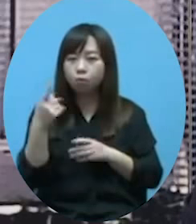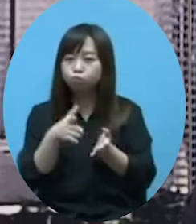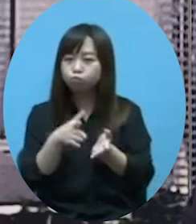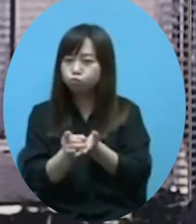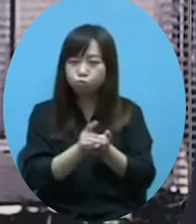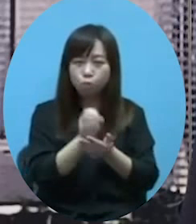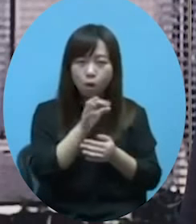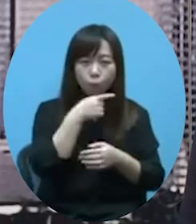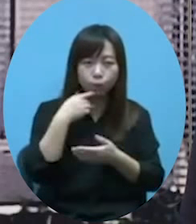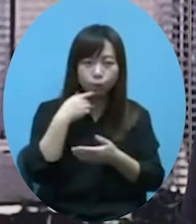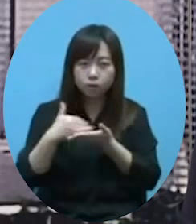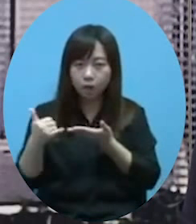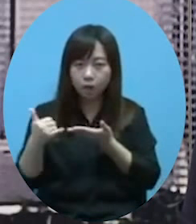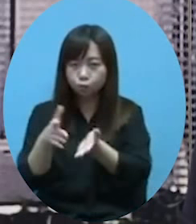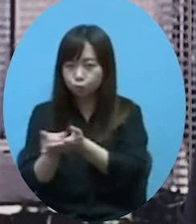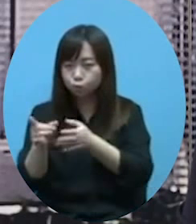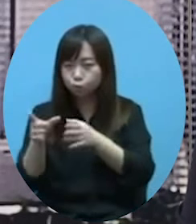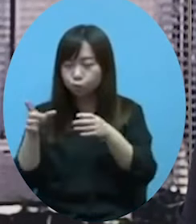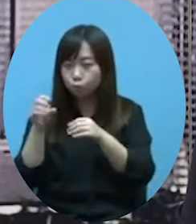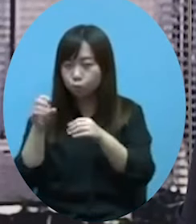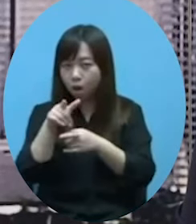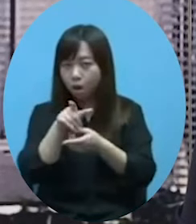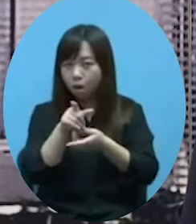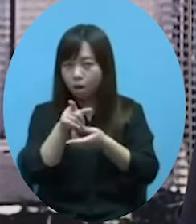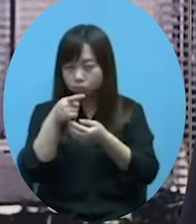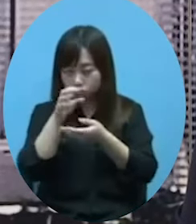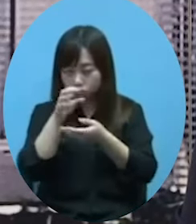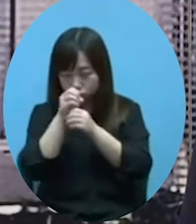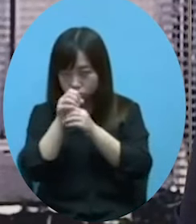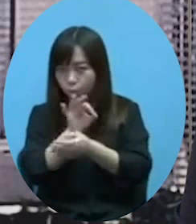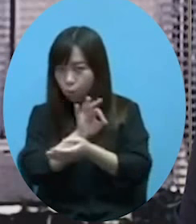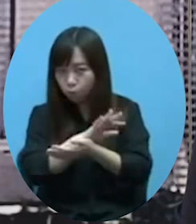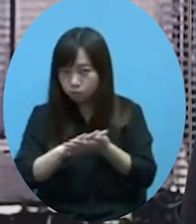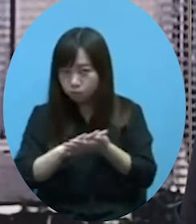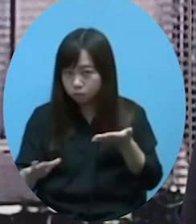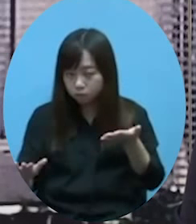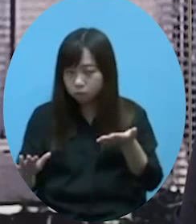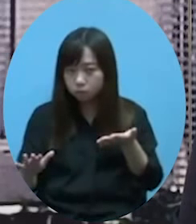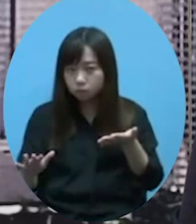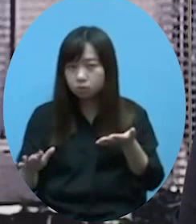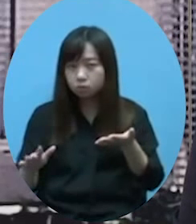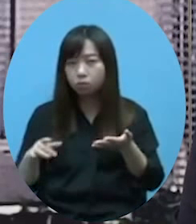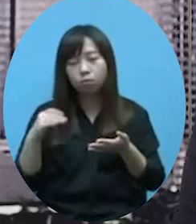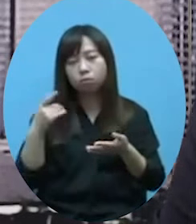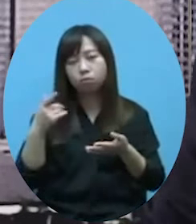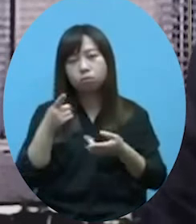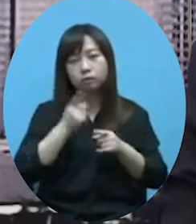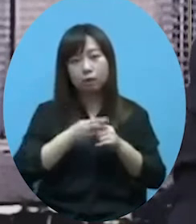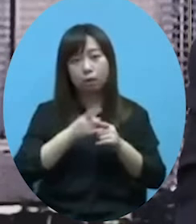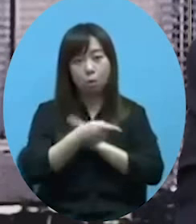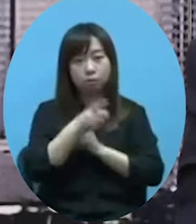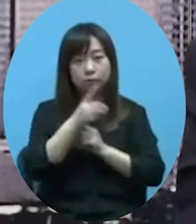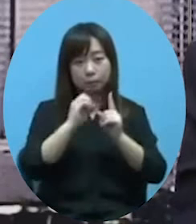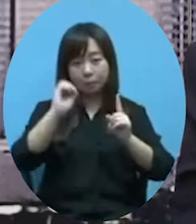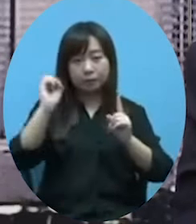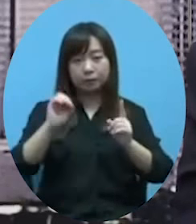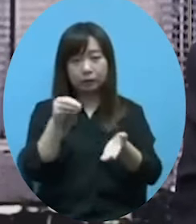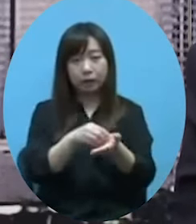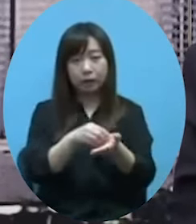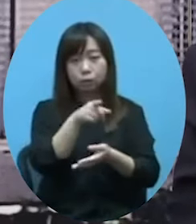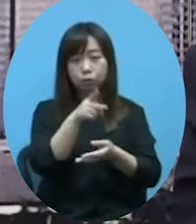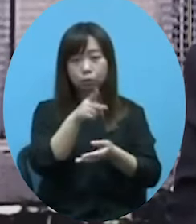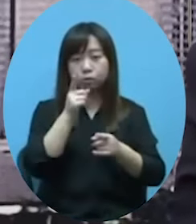就算它血清殼是陰性的也都不可以排除這隻狗是沒有受感染的因為剛才我們那幾